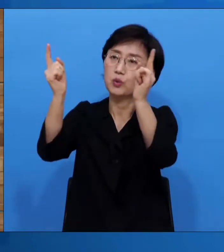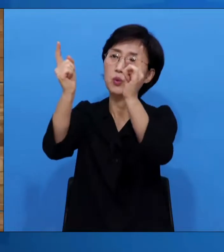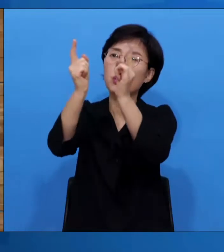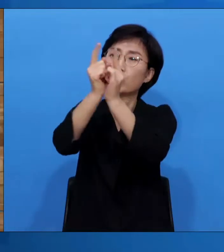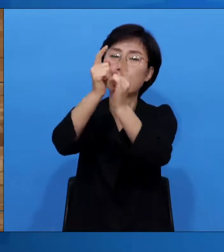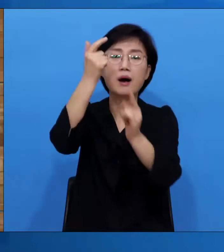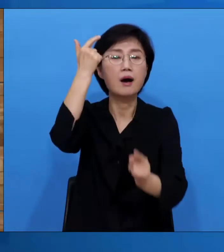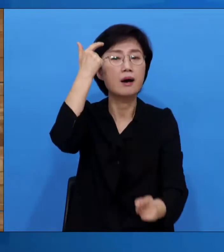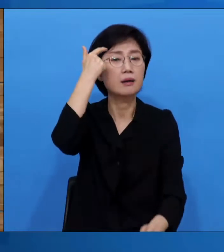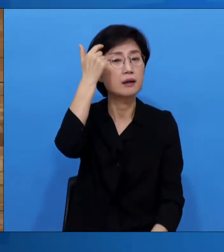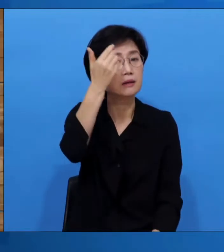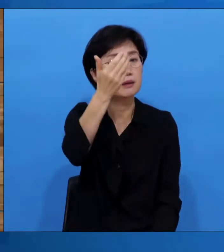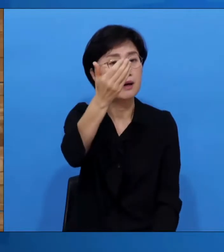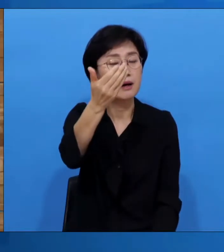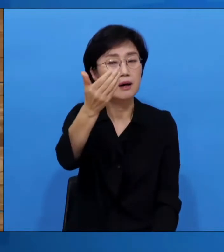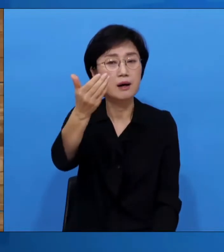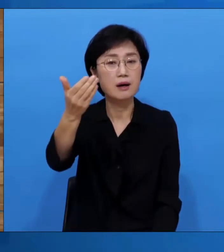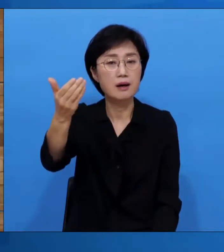고쳐당했나